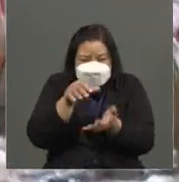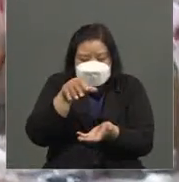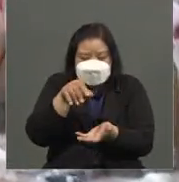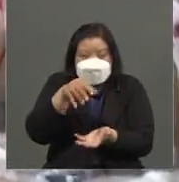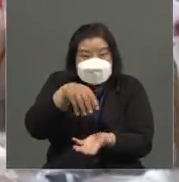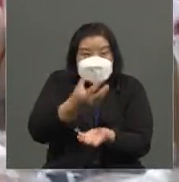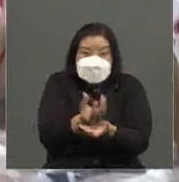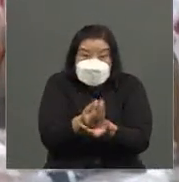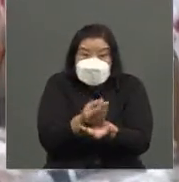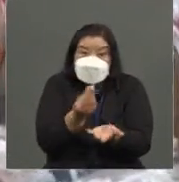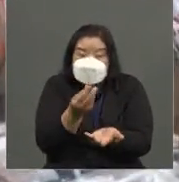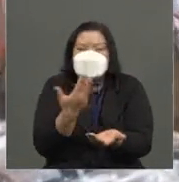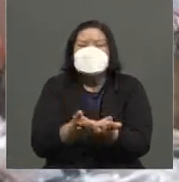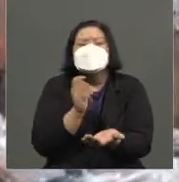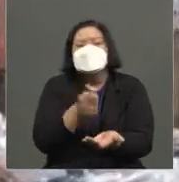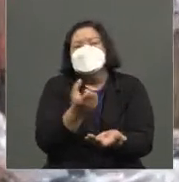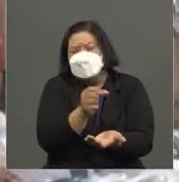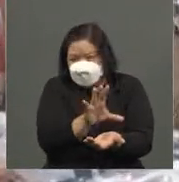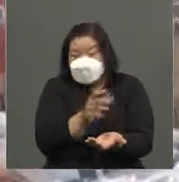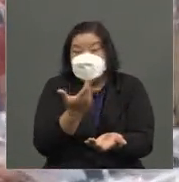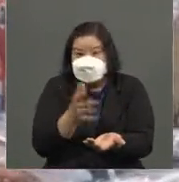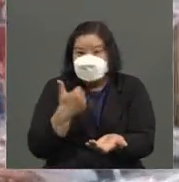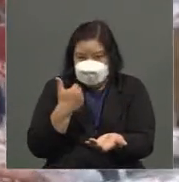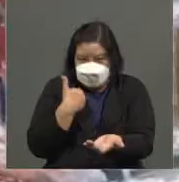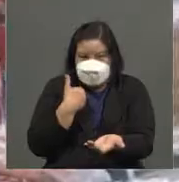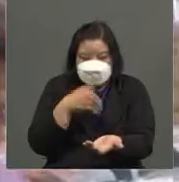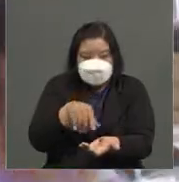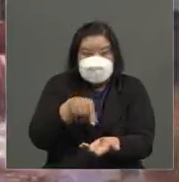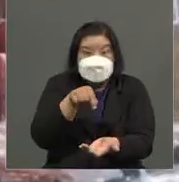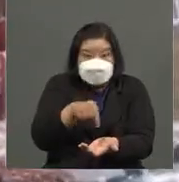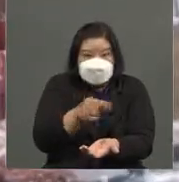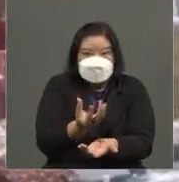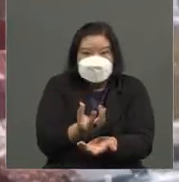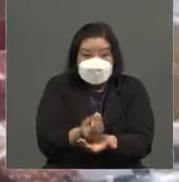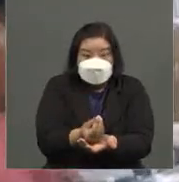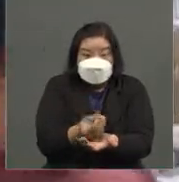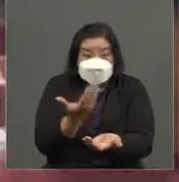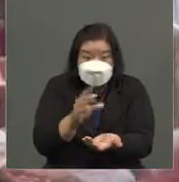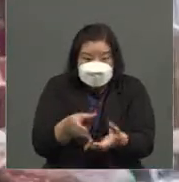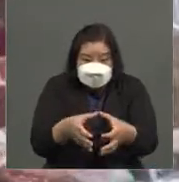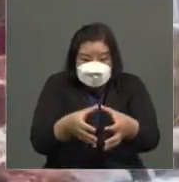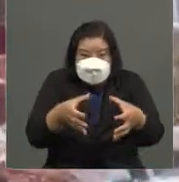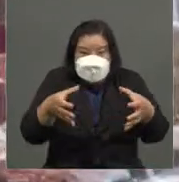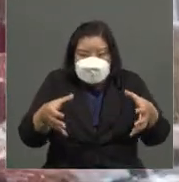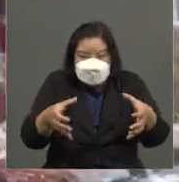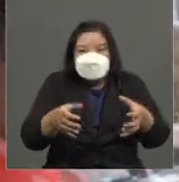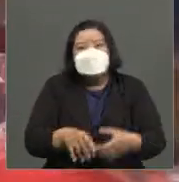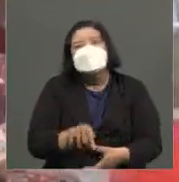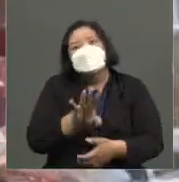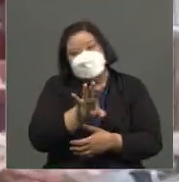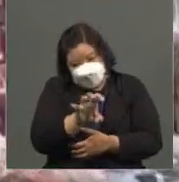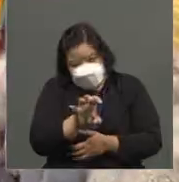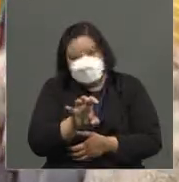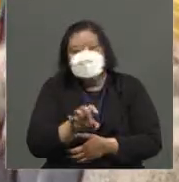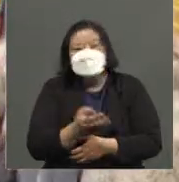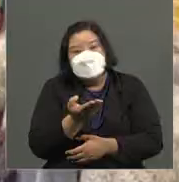เพียง 15บาทเท่านั้นเองแล้วก็ไปจนถึงโคมยี่เป็งขนาดใหญ่ก็อยู่ที่ 400บาทมีแต่สวยๆงามๆทั้งนั้นเลยนะครับตาม